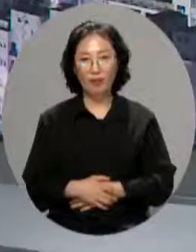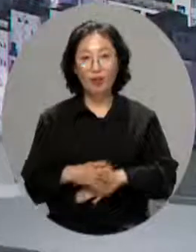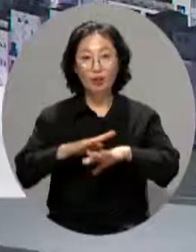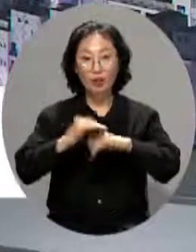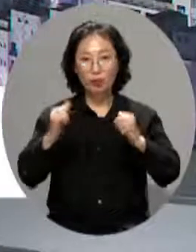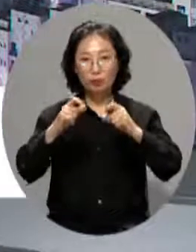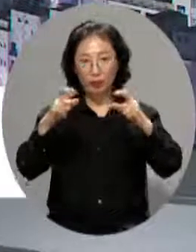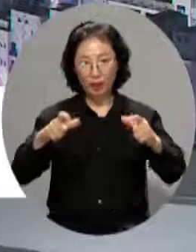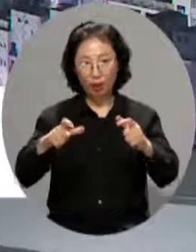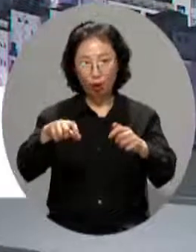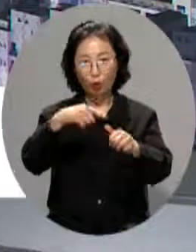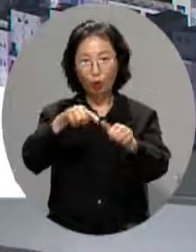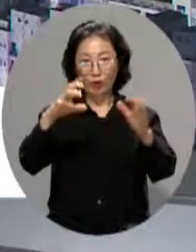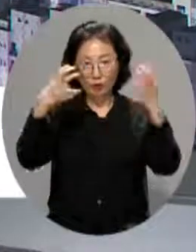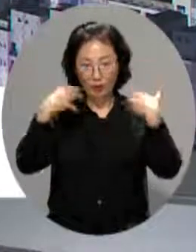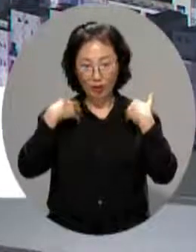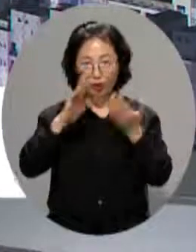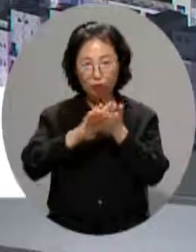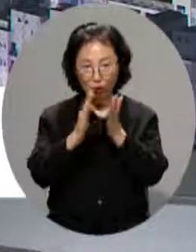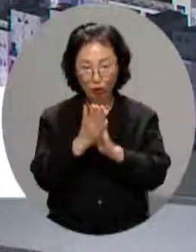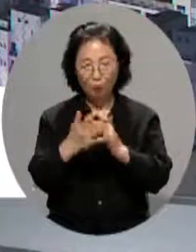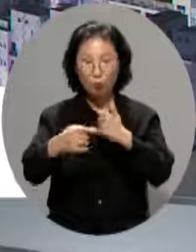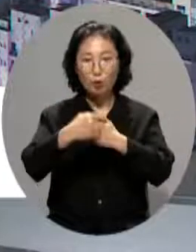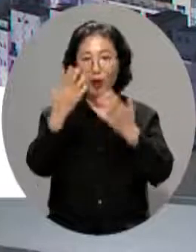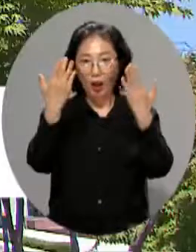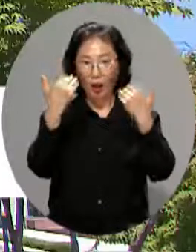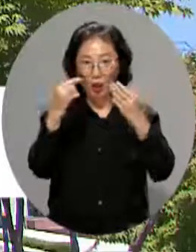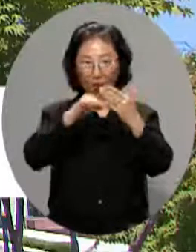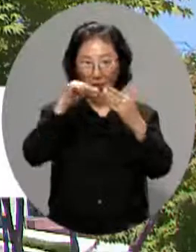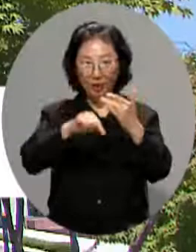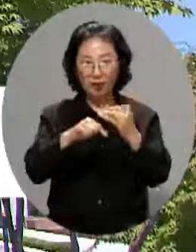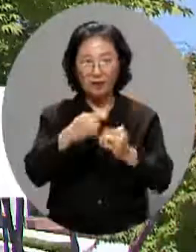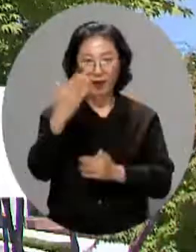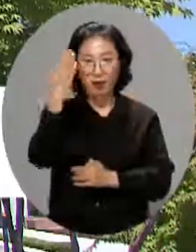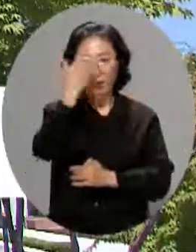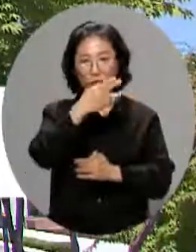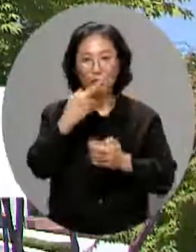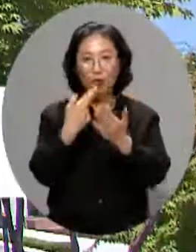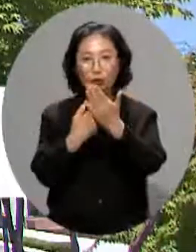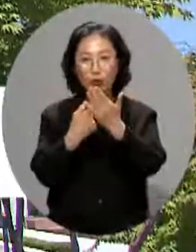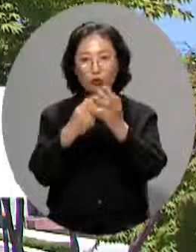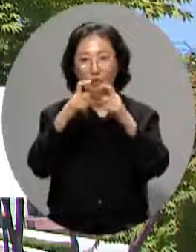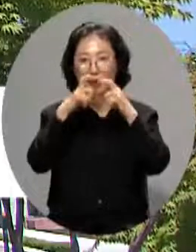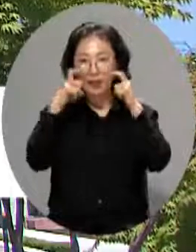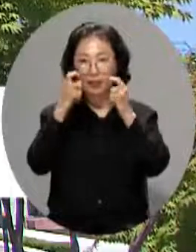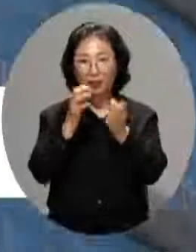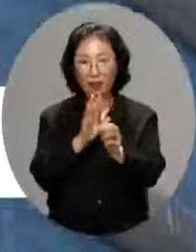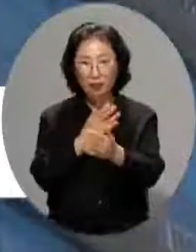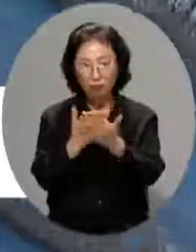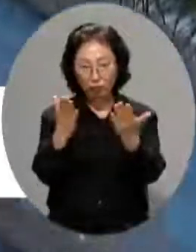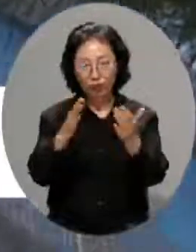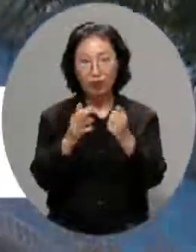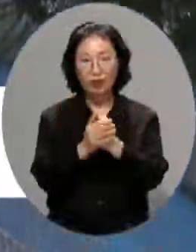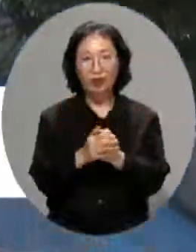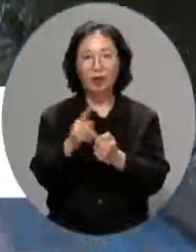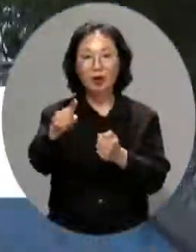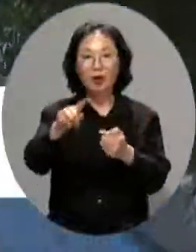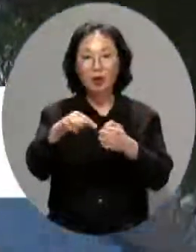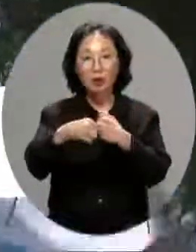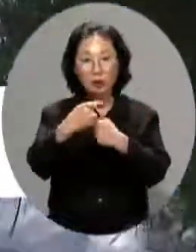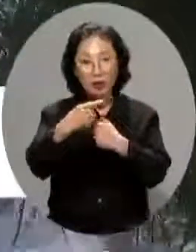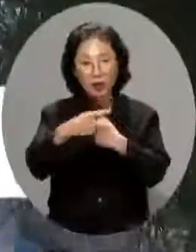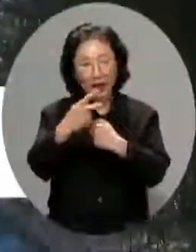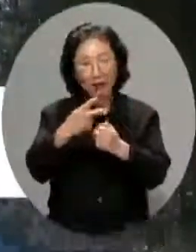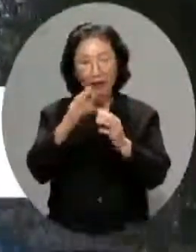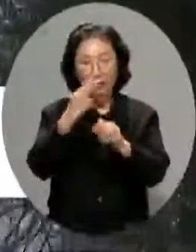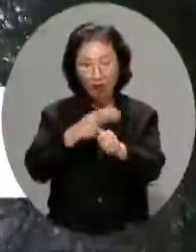전라북도교육청 이 유치원과 초등학교 등의 투명 마스크 를 지원합니다 도교육청은 유치원과 초등학교 1 2학년